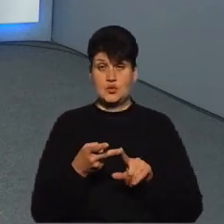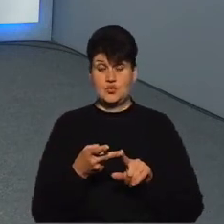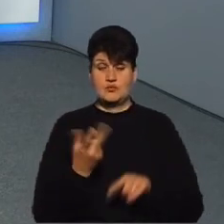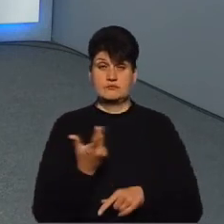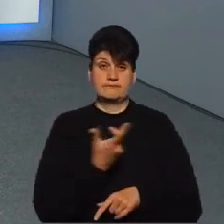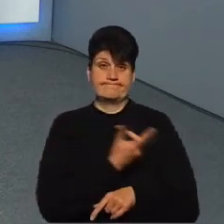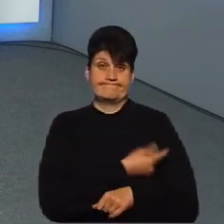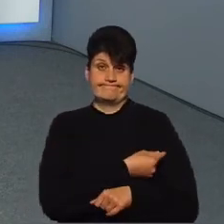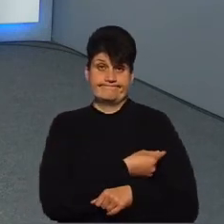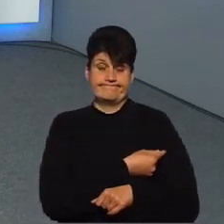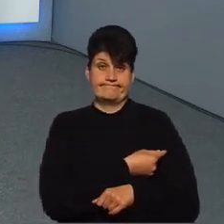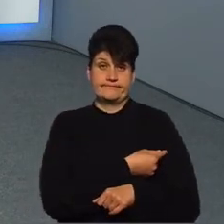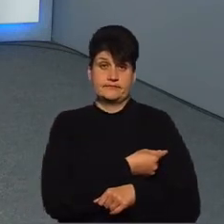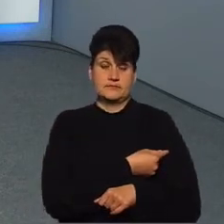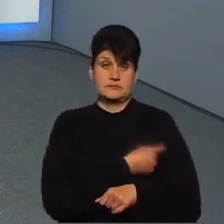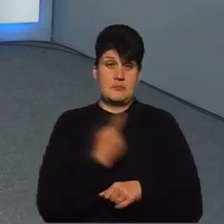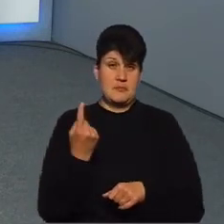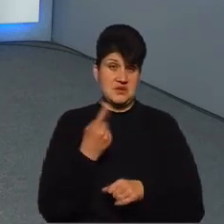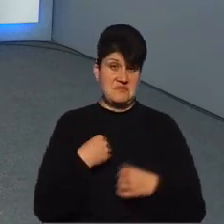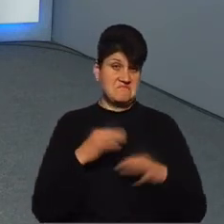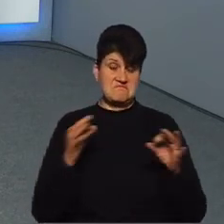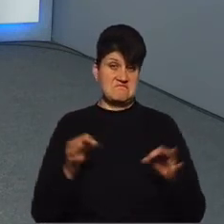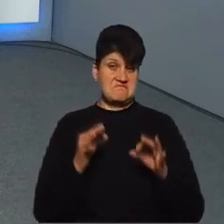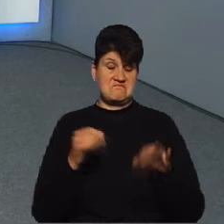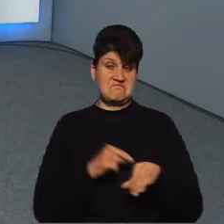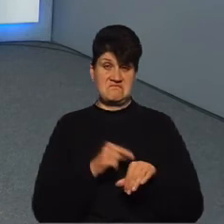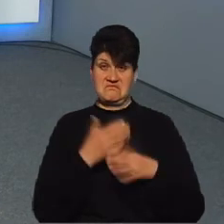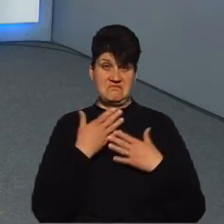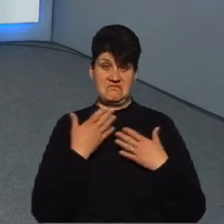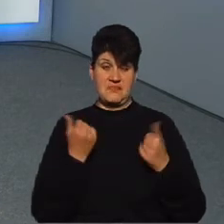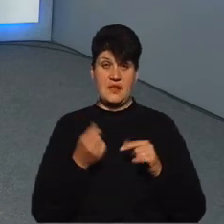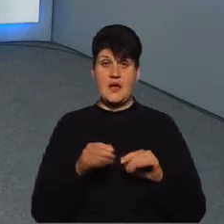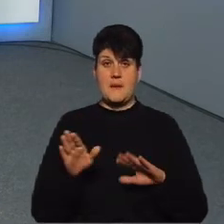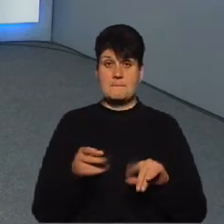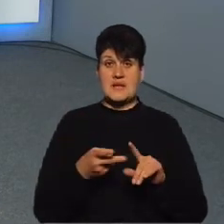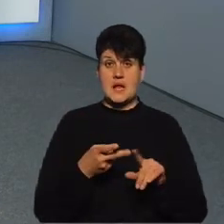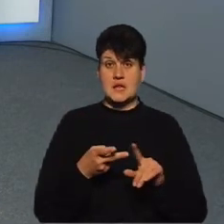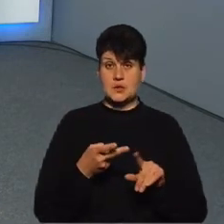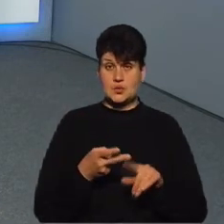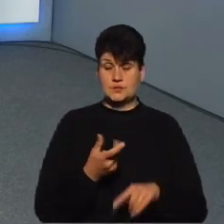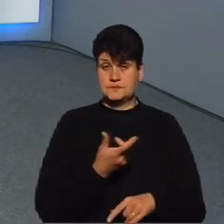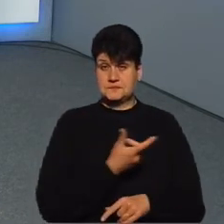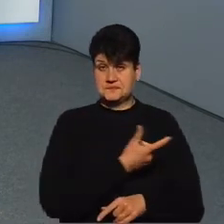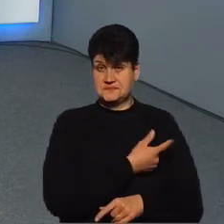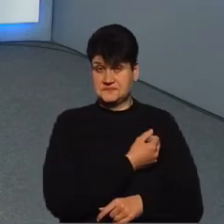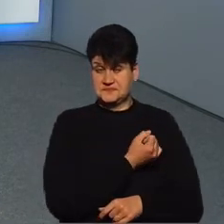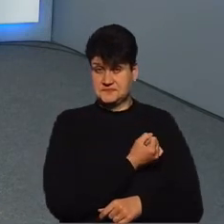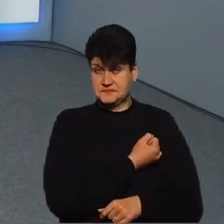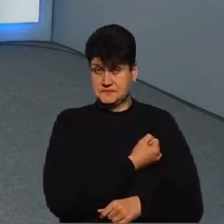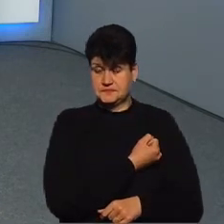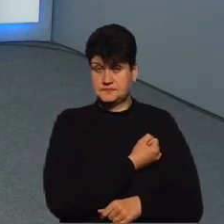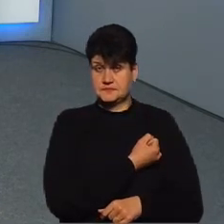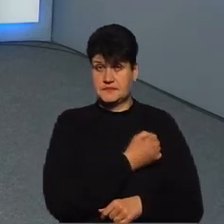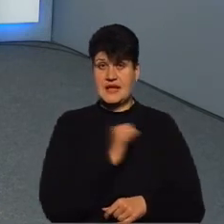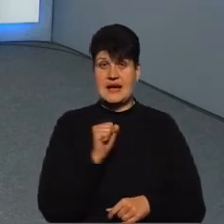вакцини, при першому я нічого не відчував, а після другого введення вакцини